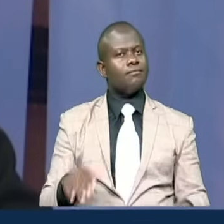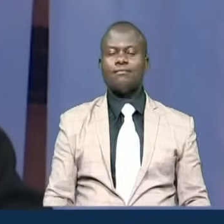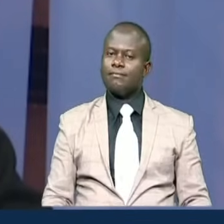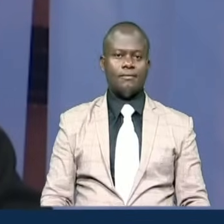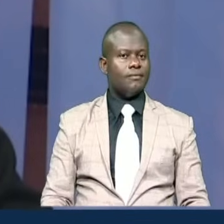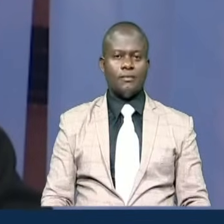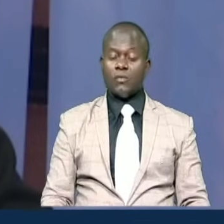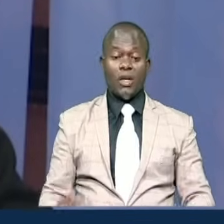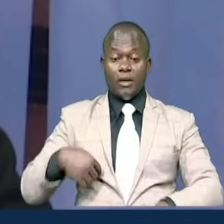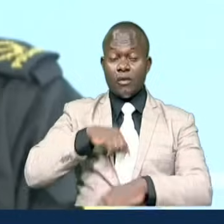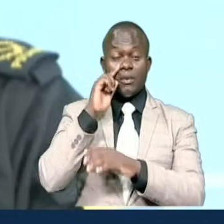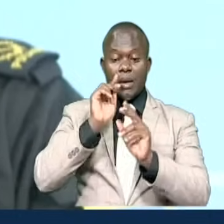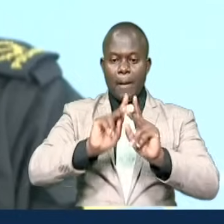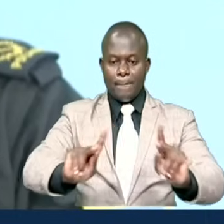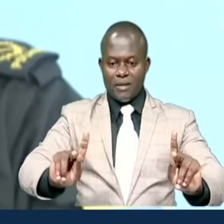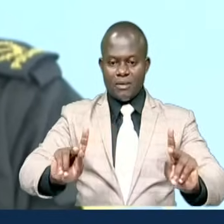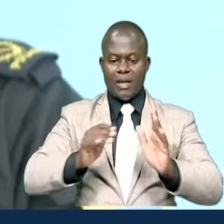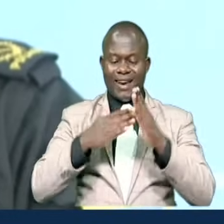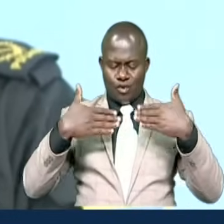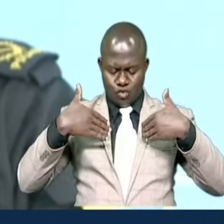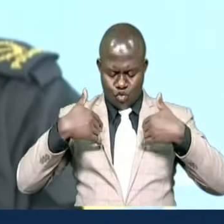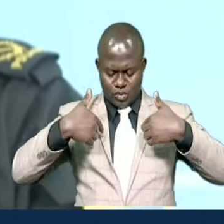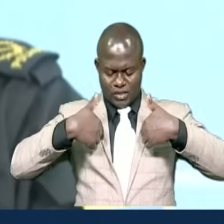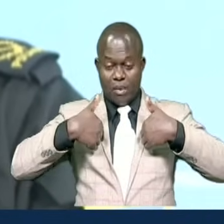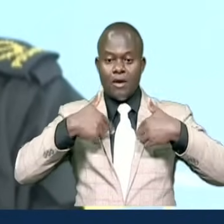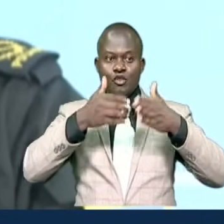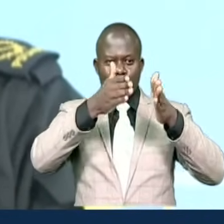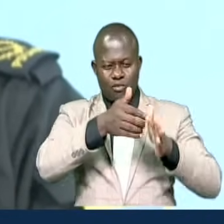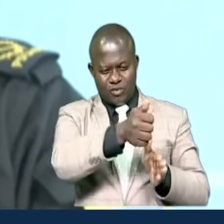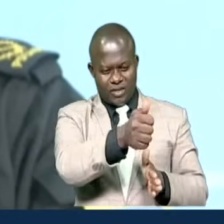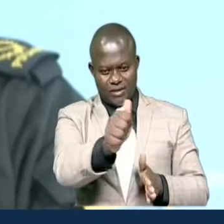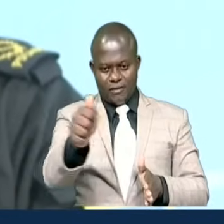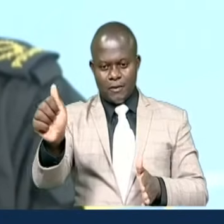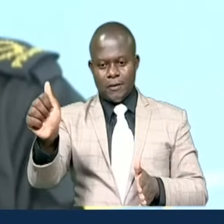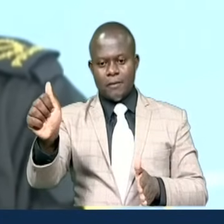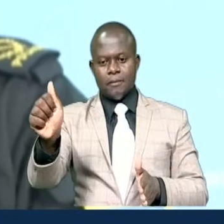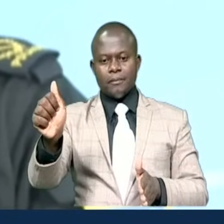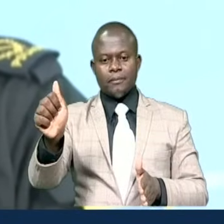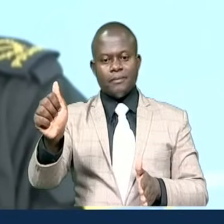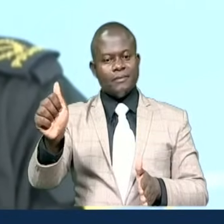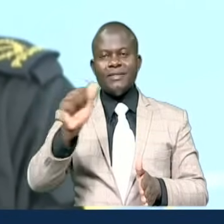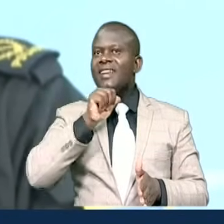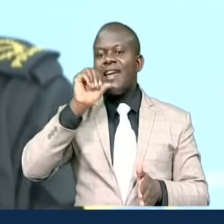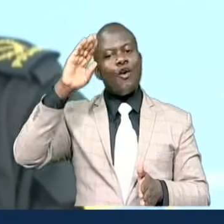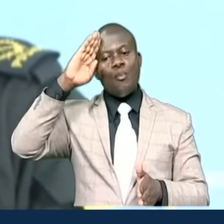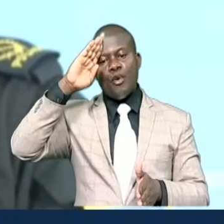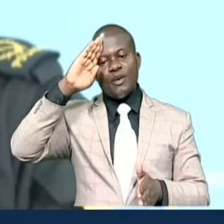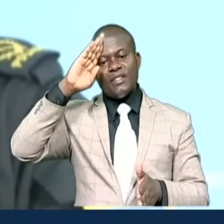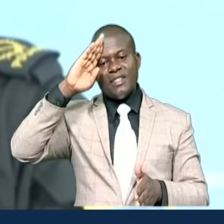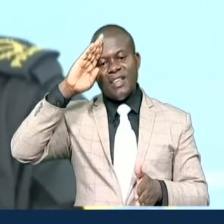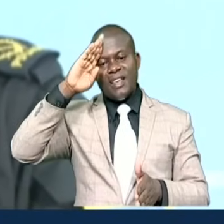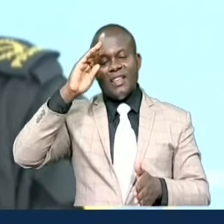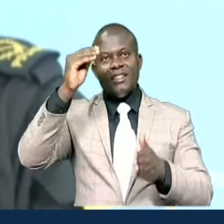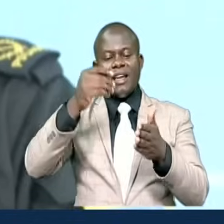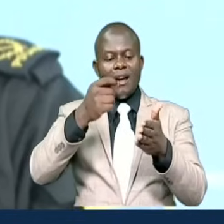turareba ikijyanye n'umutekano, ariko ikijyanye n'ubuzima kireba nyir'ubwite. ntabwo polisi itanga amande